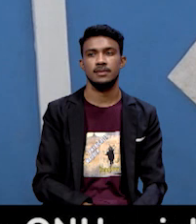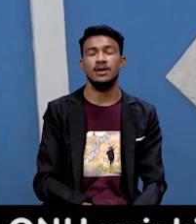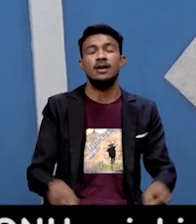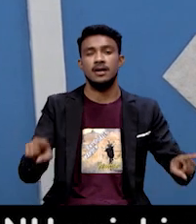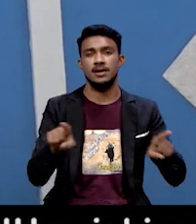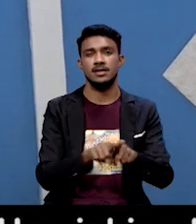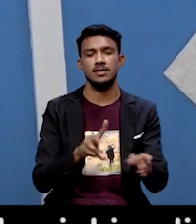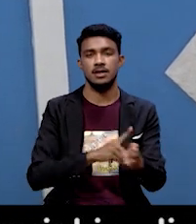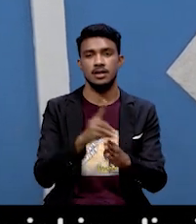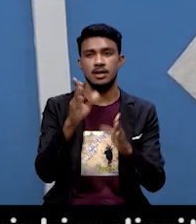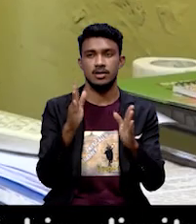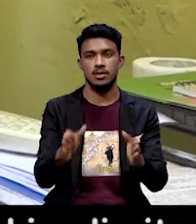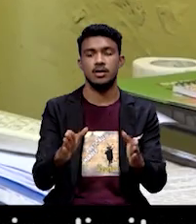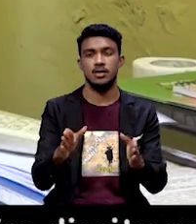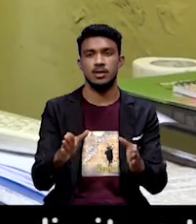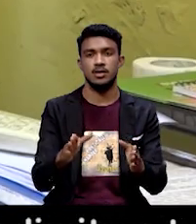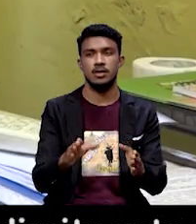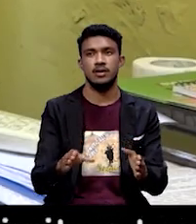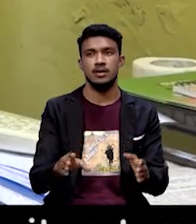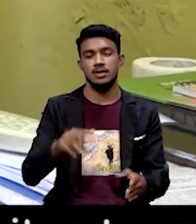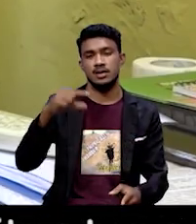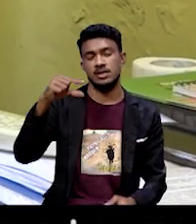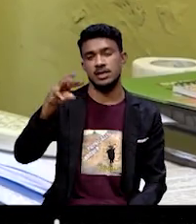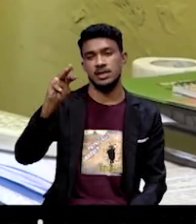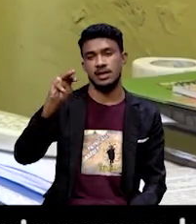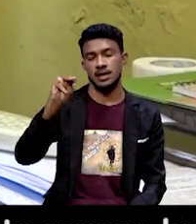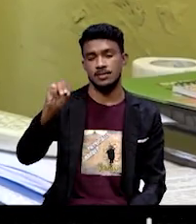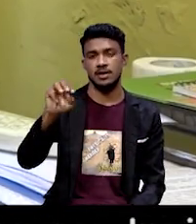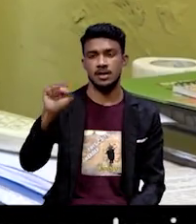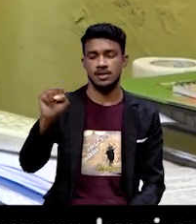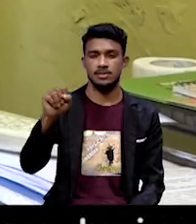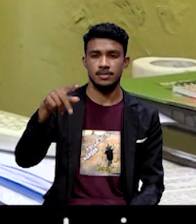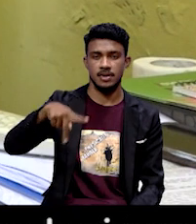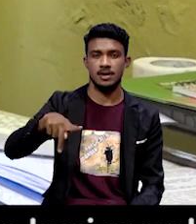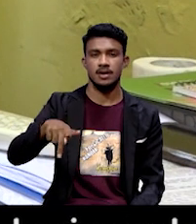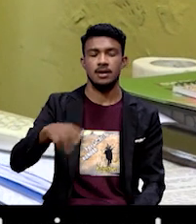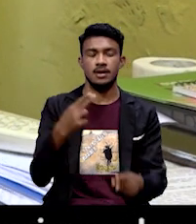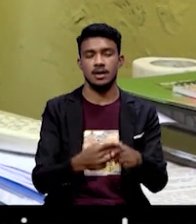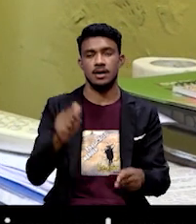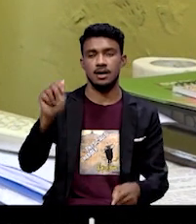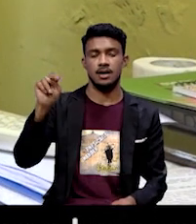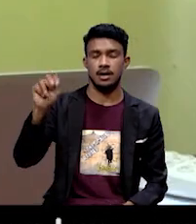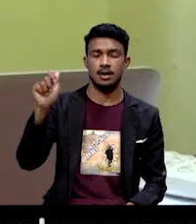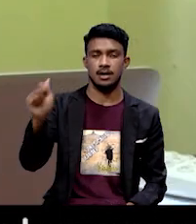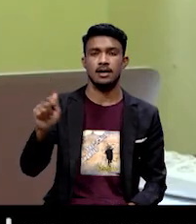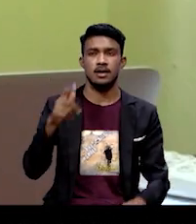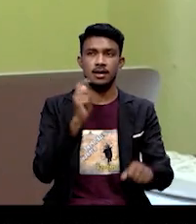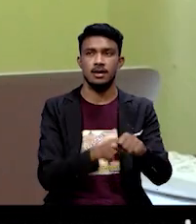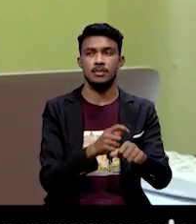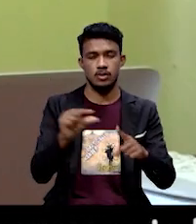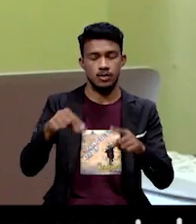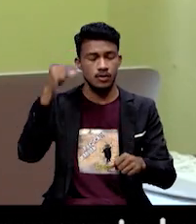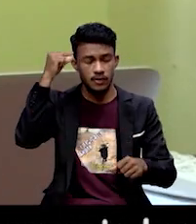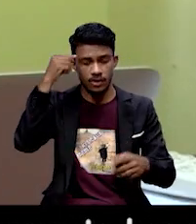Nunemos diretora executiva GSMP Ana Paula Marçal Hactuir durante ne governo ia